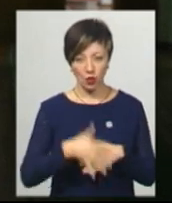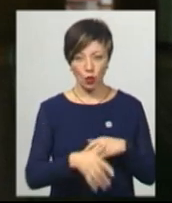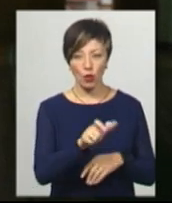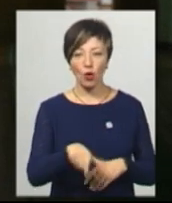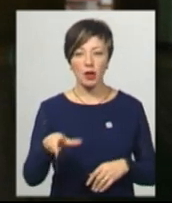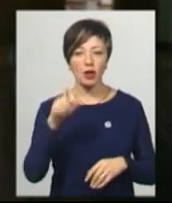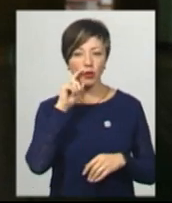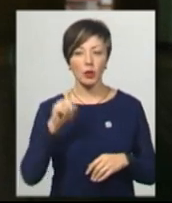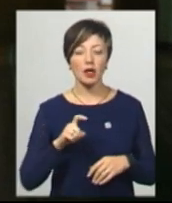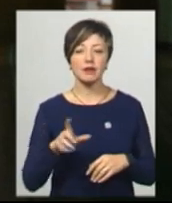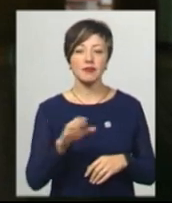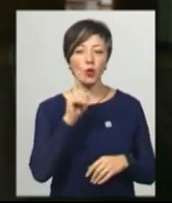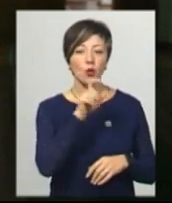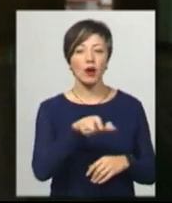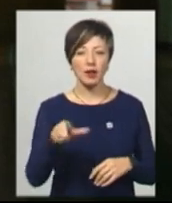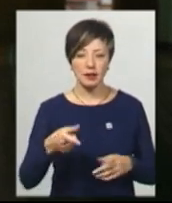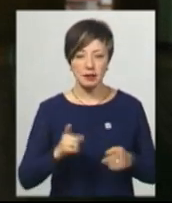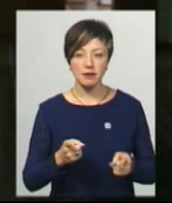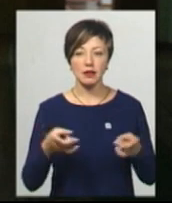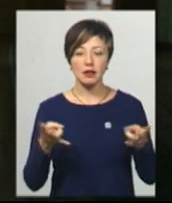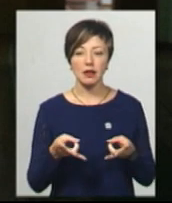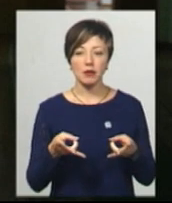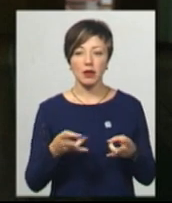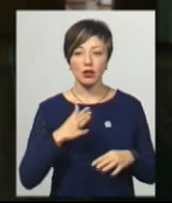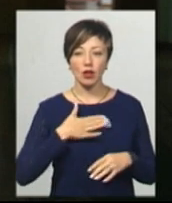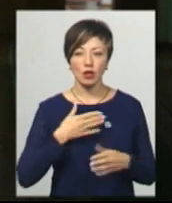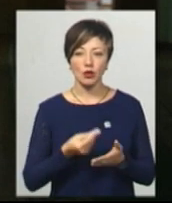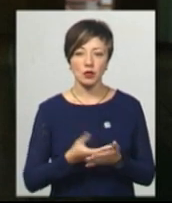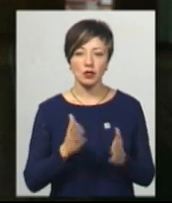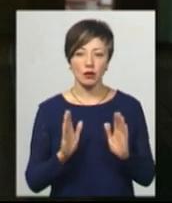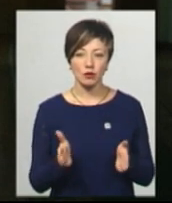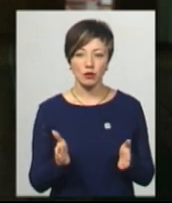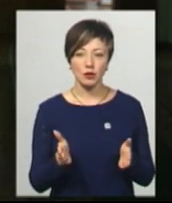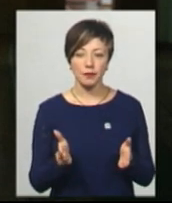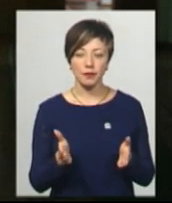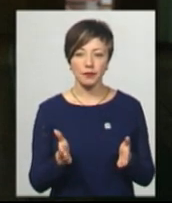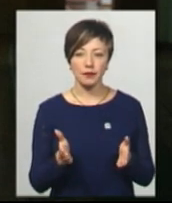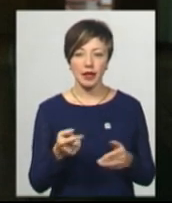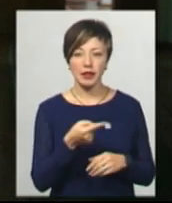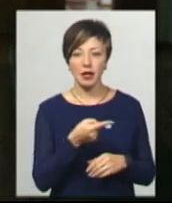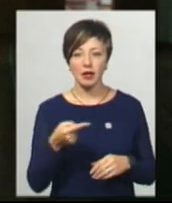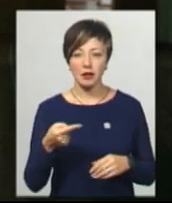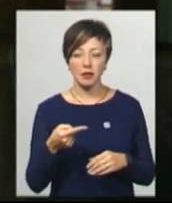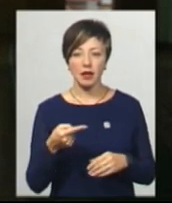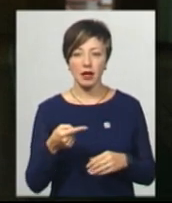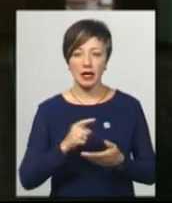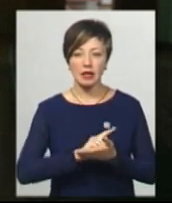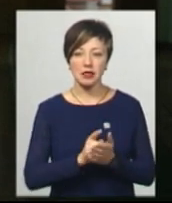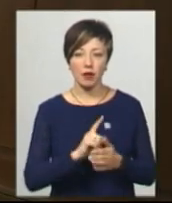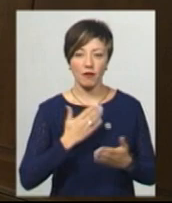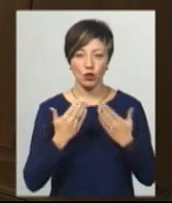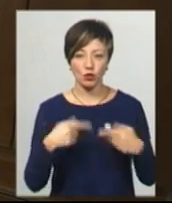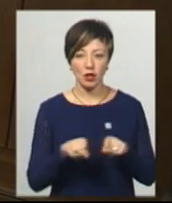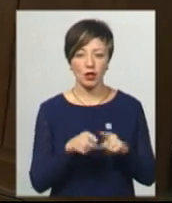громадян України, для всіх свідомих українців, то я думаю, що треба, наша оцінка буде крайньо негативна і різка по відношенню до таких